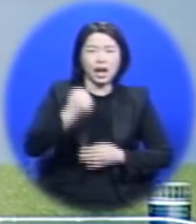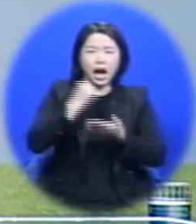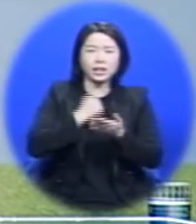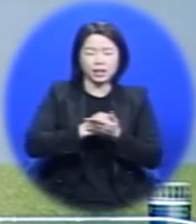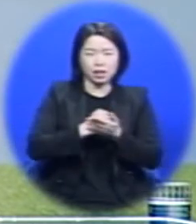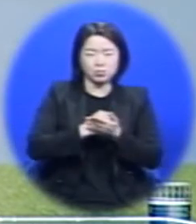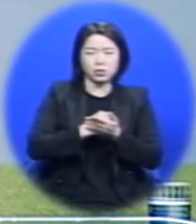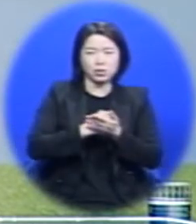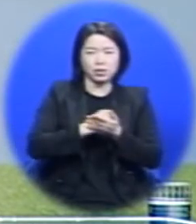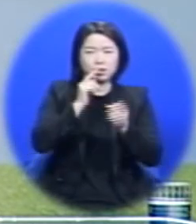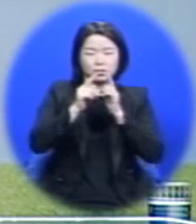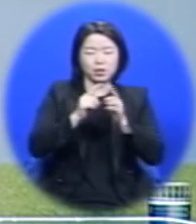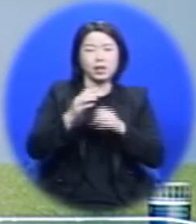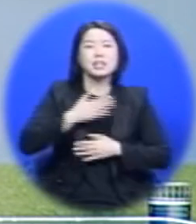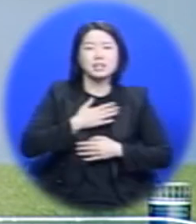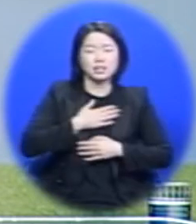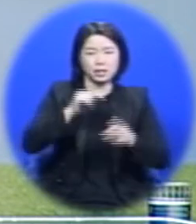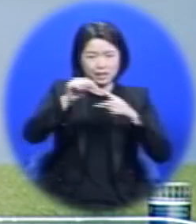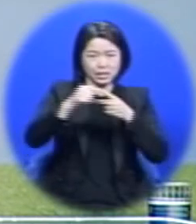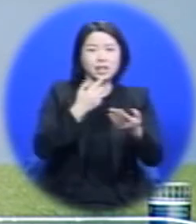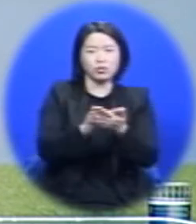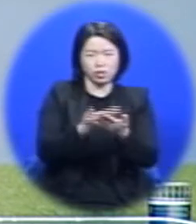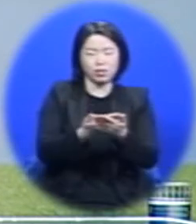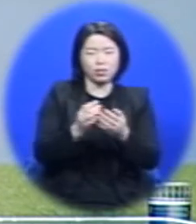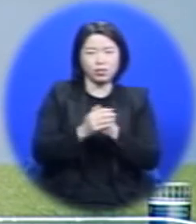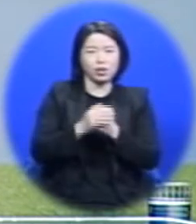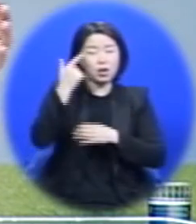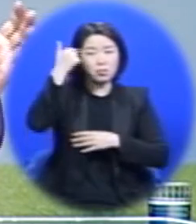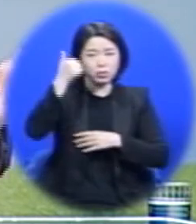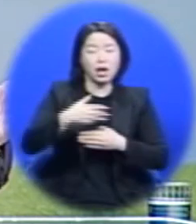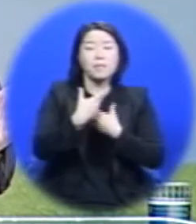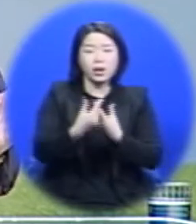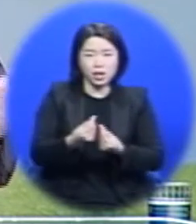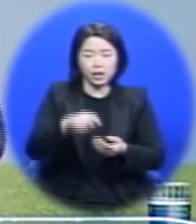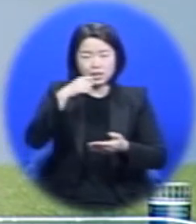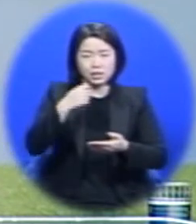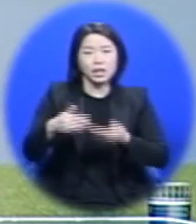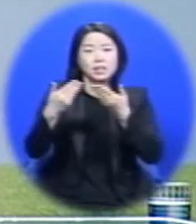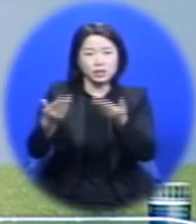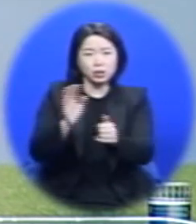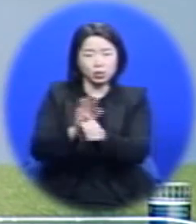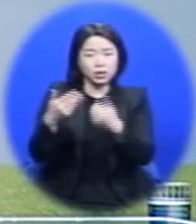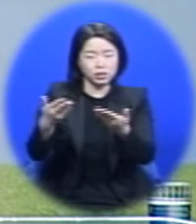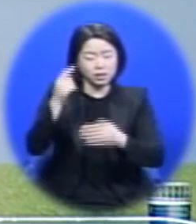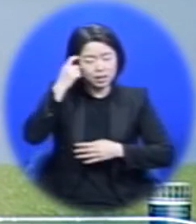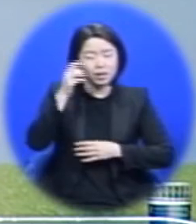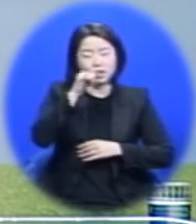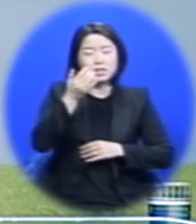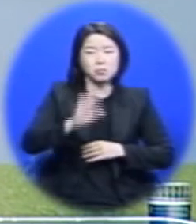그렇게 표현하시더라고요. 목사님 이해해 주세요. 목사님을 편안하게 식사하시도록 해드려야 된다는 생각은